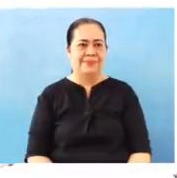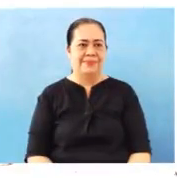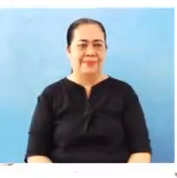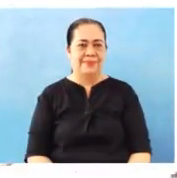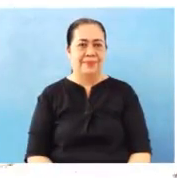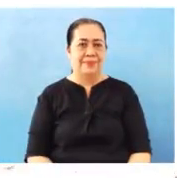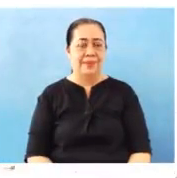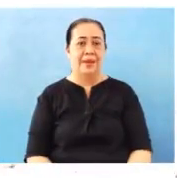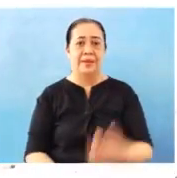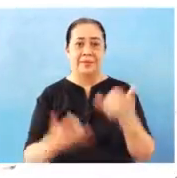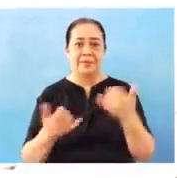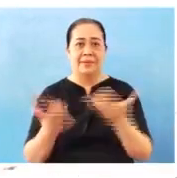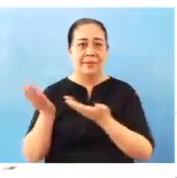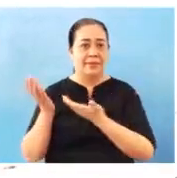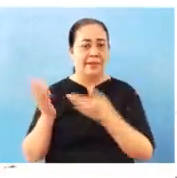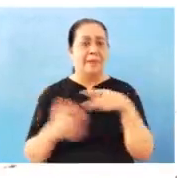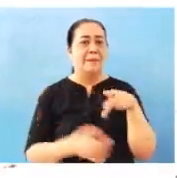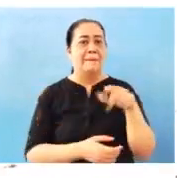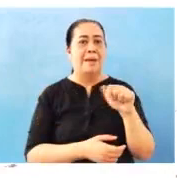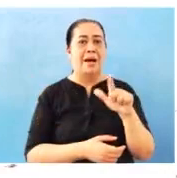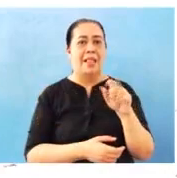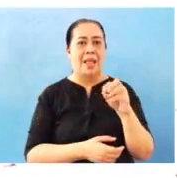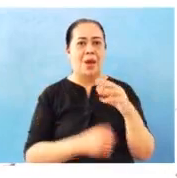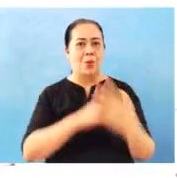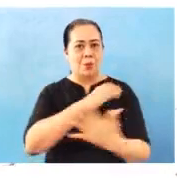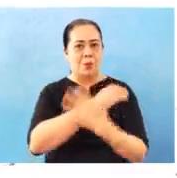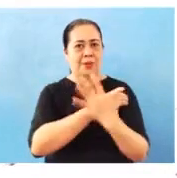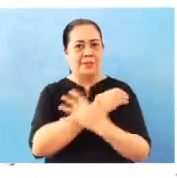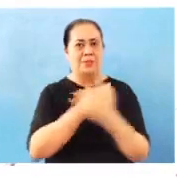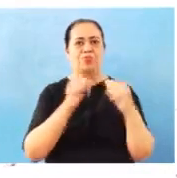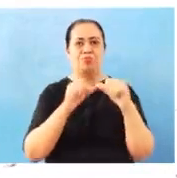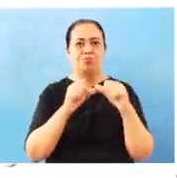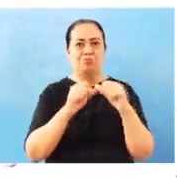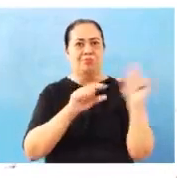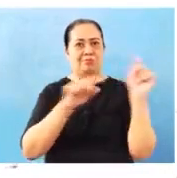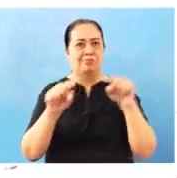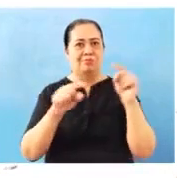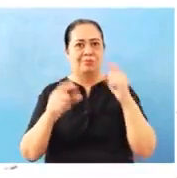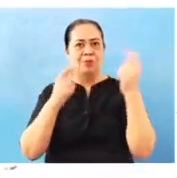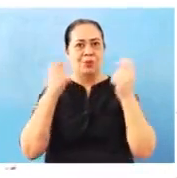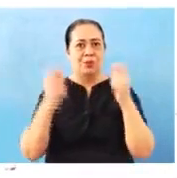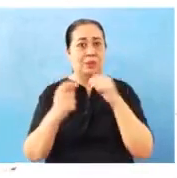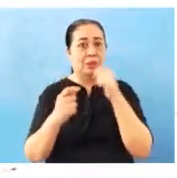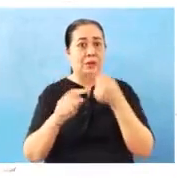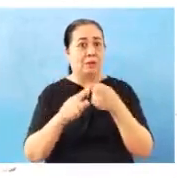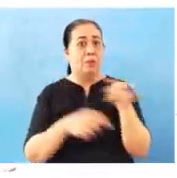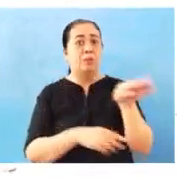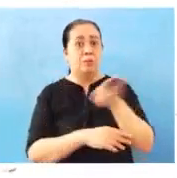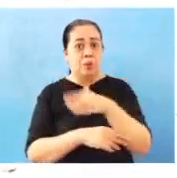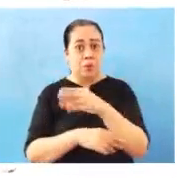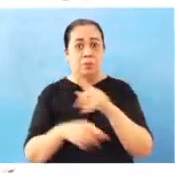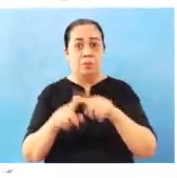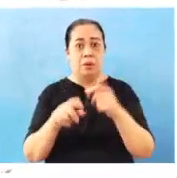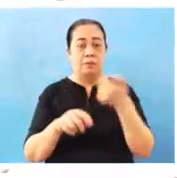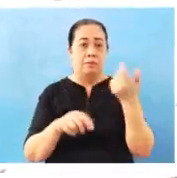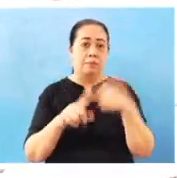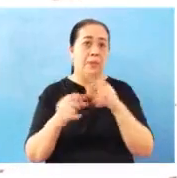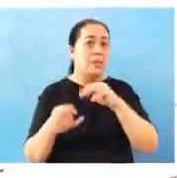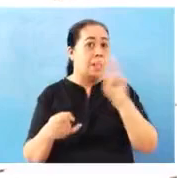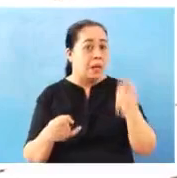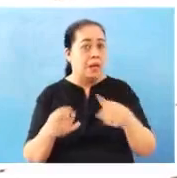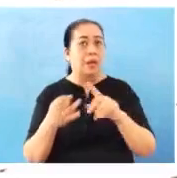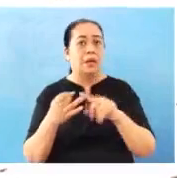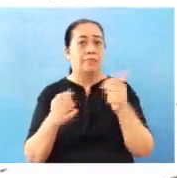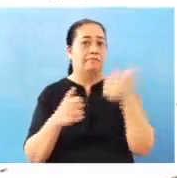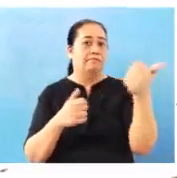Tayo ngayon sa Panglao Beach ay tuloy-tuloy yung pagdating ng mga turista, hindi lamang ng mga taga Bohol, maging yung mga taga Metro Manila at yung mga